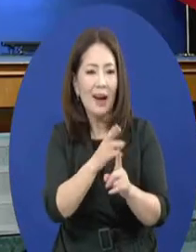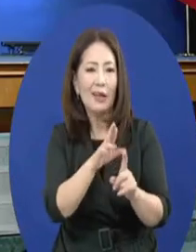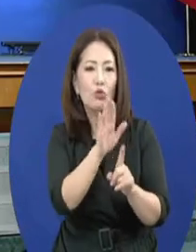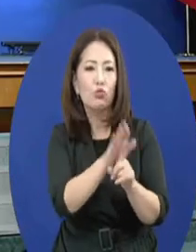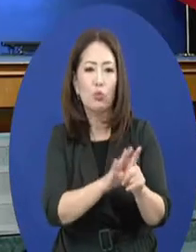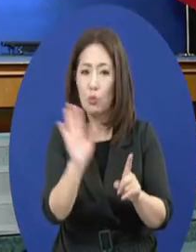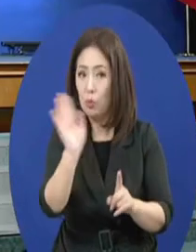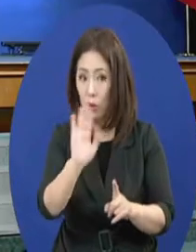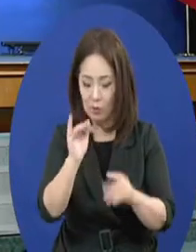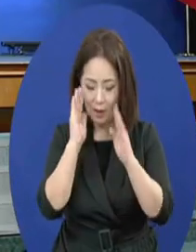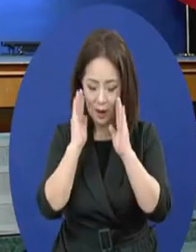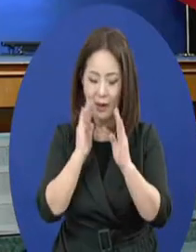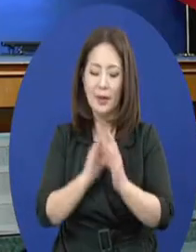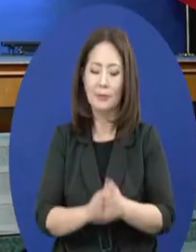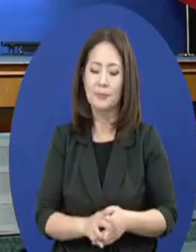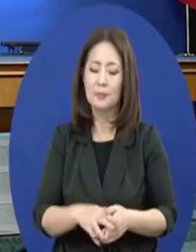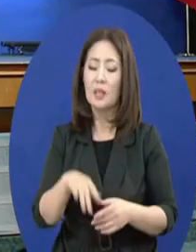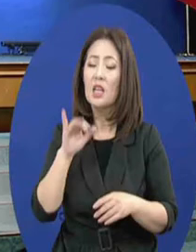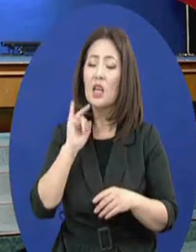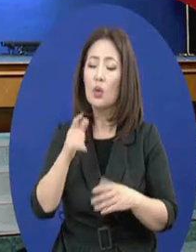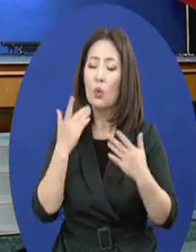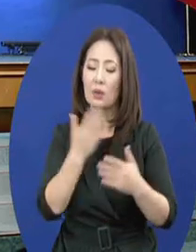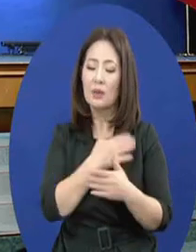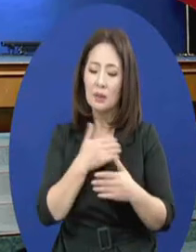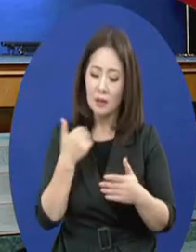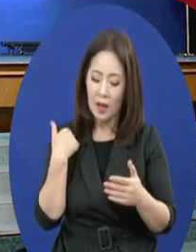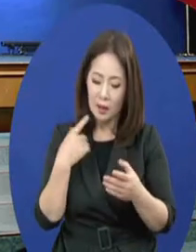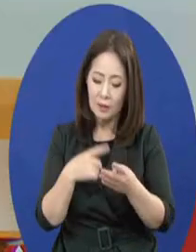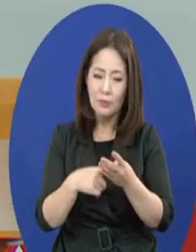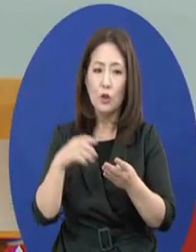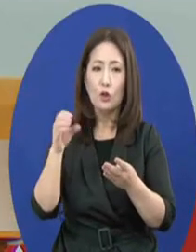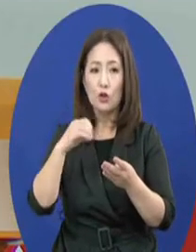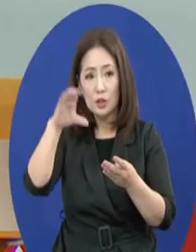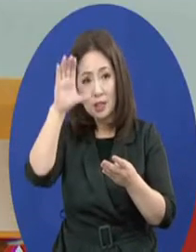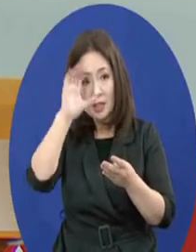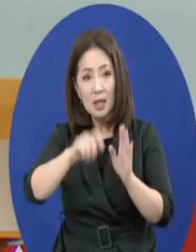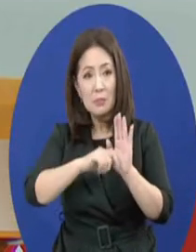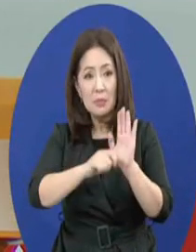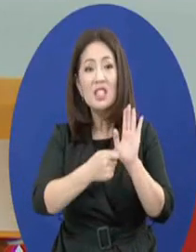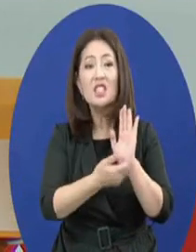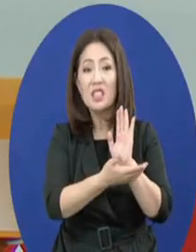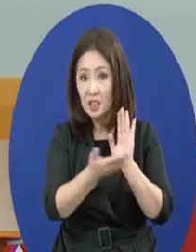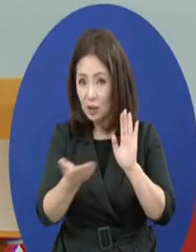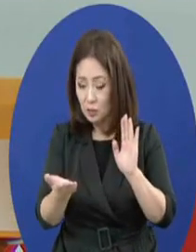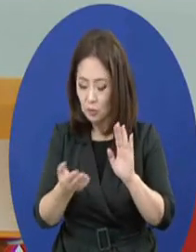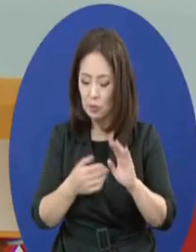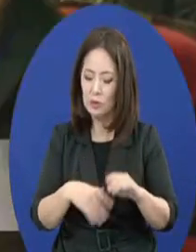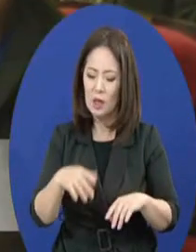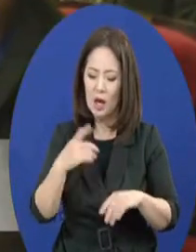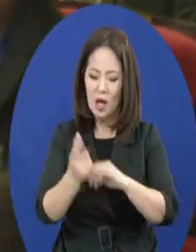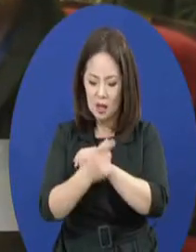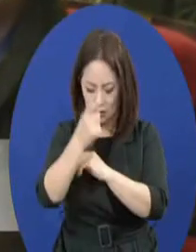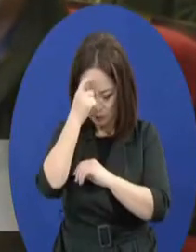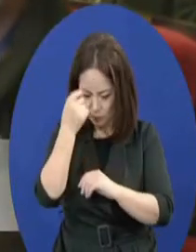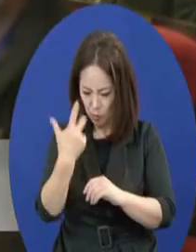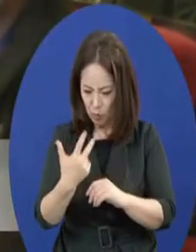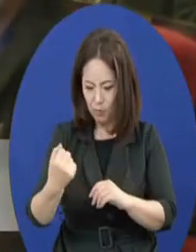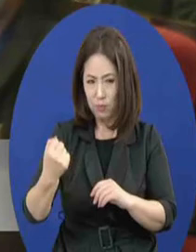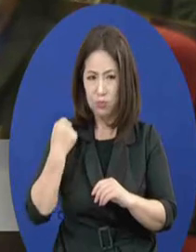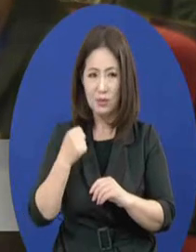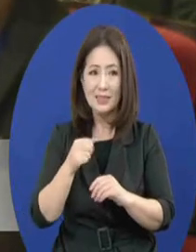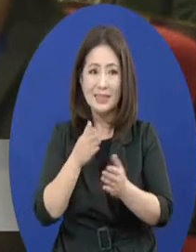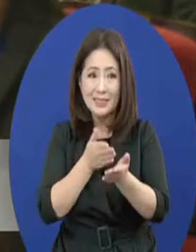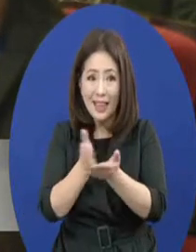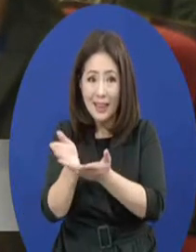хэлье. За энэхүү чуулганд улсын хурлын дарга ерөнхий сайд нар мэнчилгээ дэвшүүлсэн. Үндсэн хуулийн эрх мэдлийн 3 гол салаам учир бол хууль